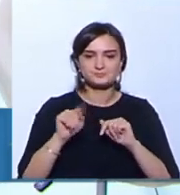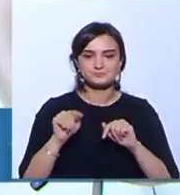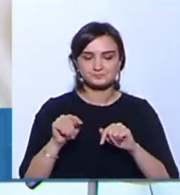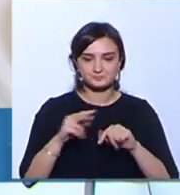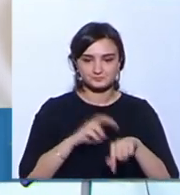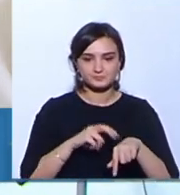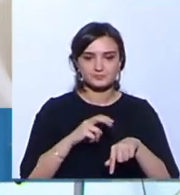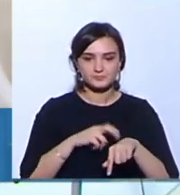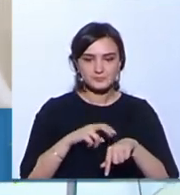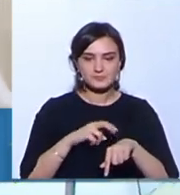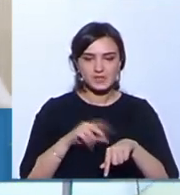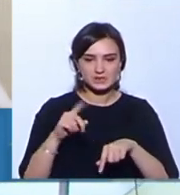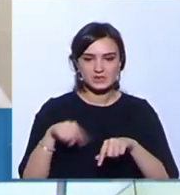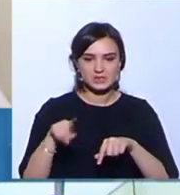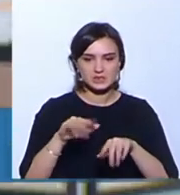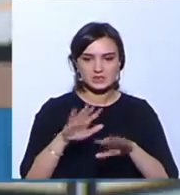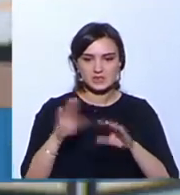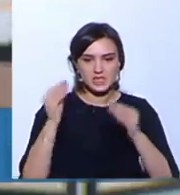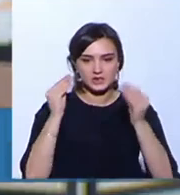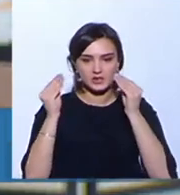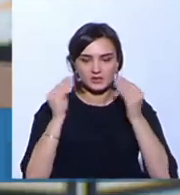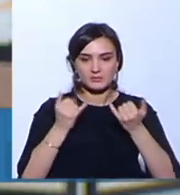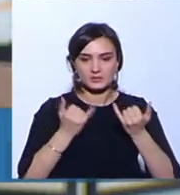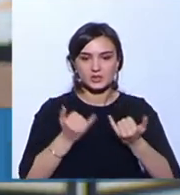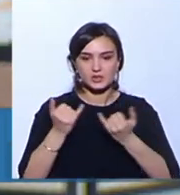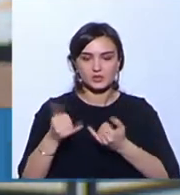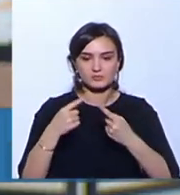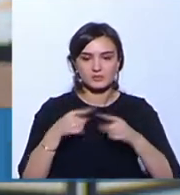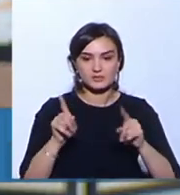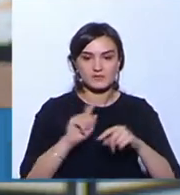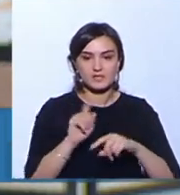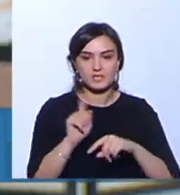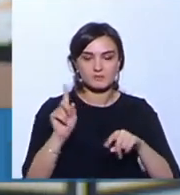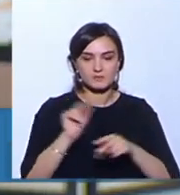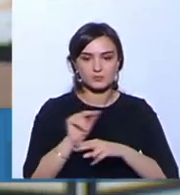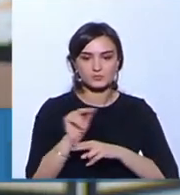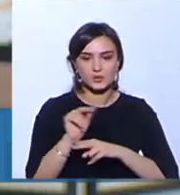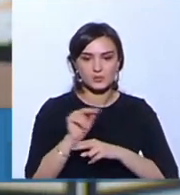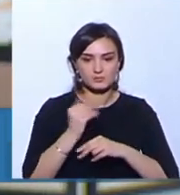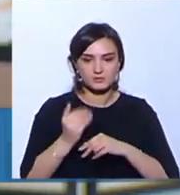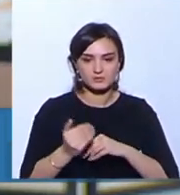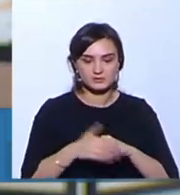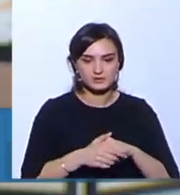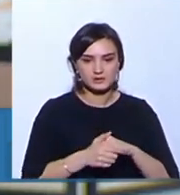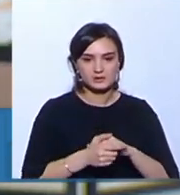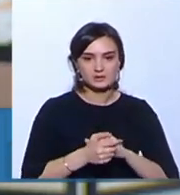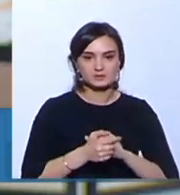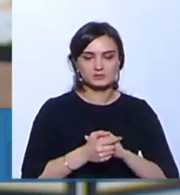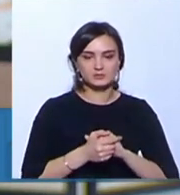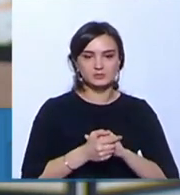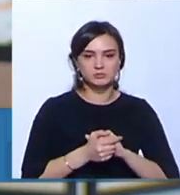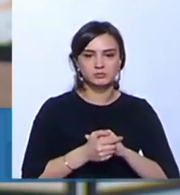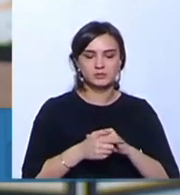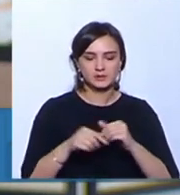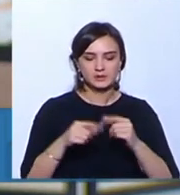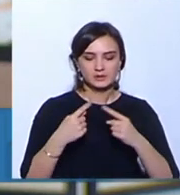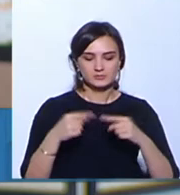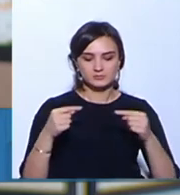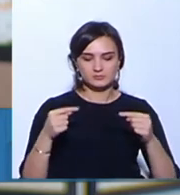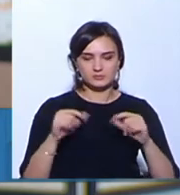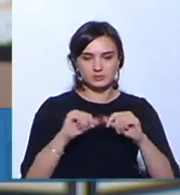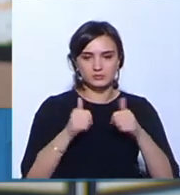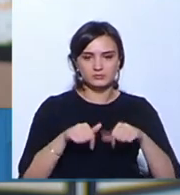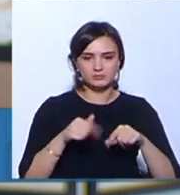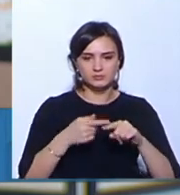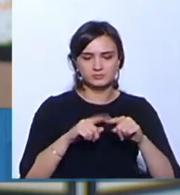მტკიცებითი მედიცინით არც განიხილება დღესდღეობით სხვა რაიმე მკურნალობის კიდე განსხვავებული